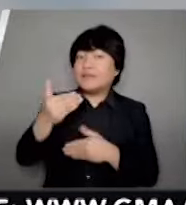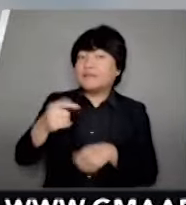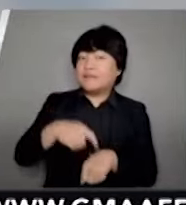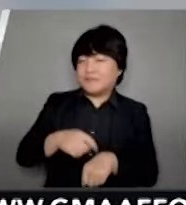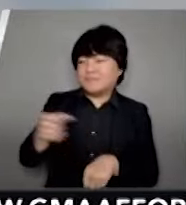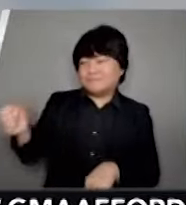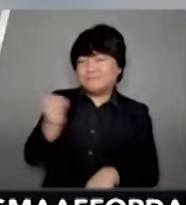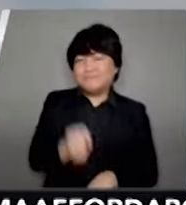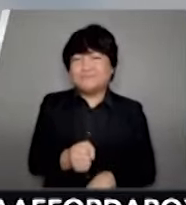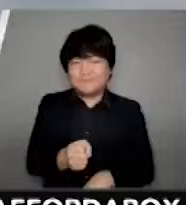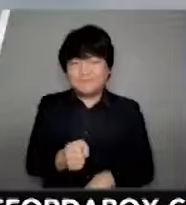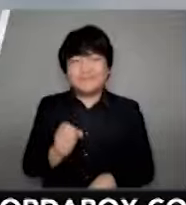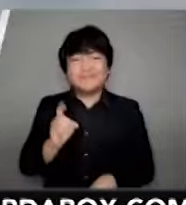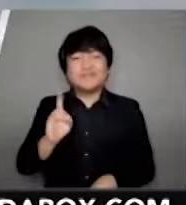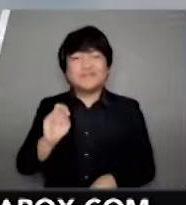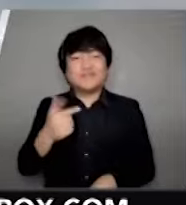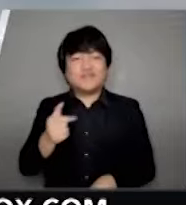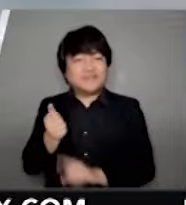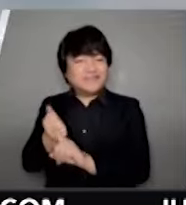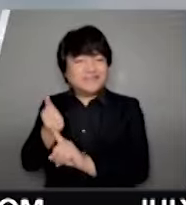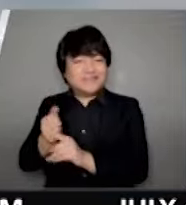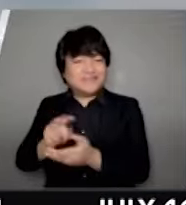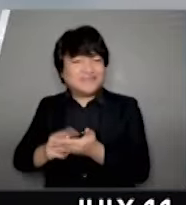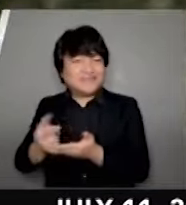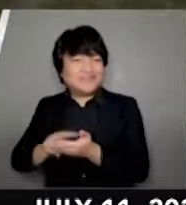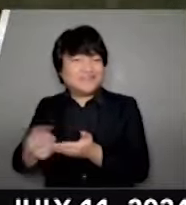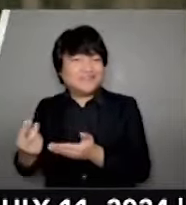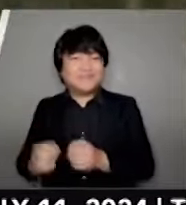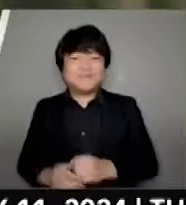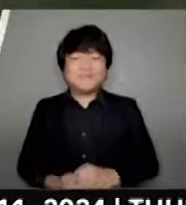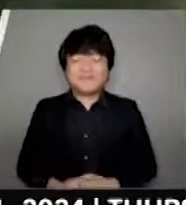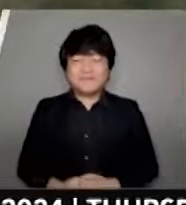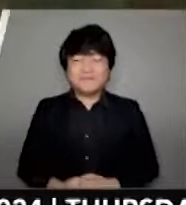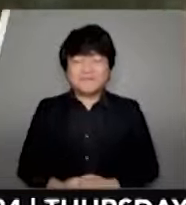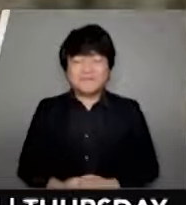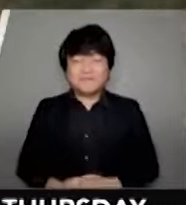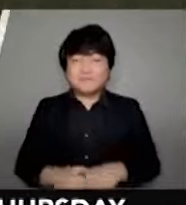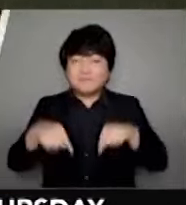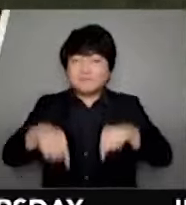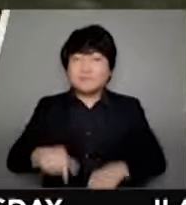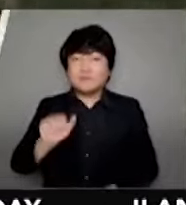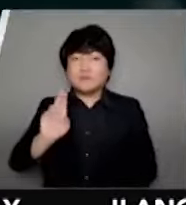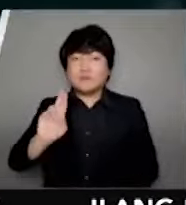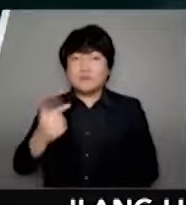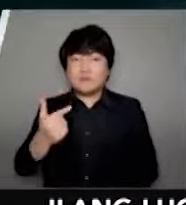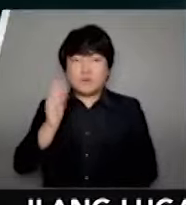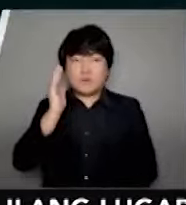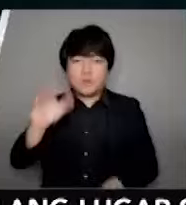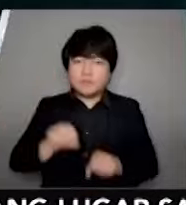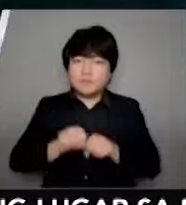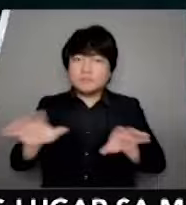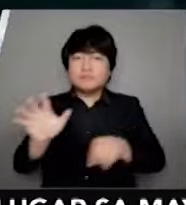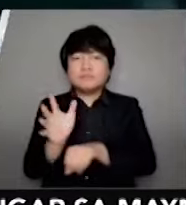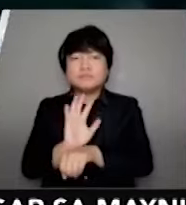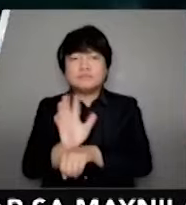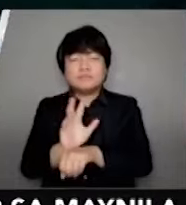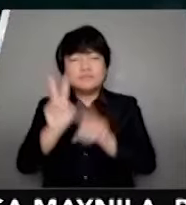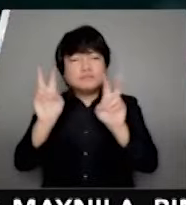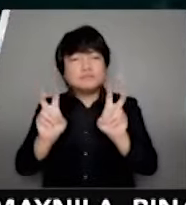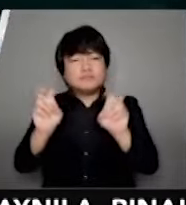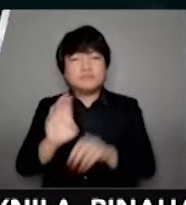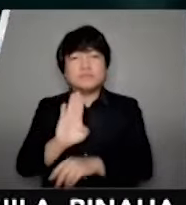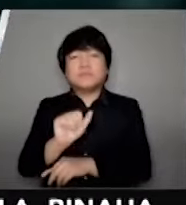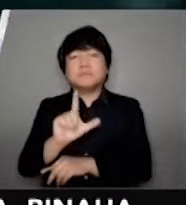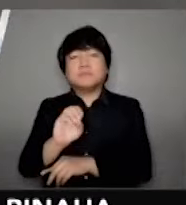niya para mag-translate. This August, sa big screen naman magpapabilib si Marian sa pelikulang Balota, kabilang yan sa